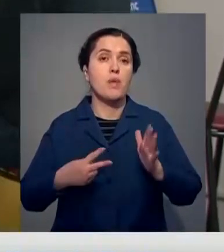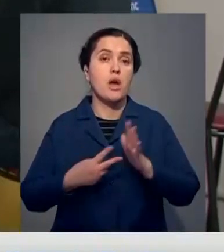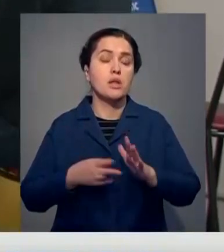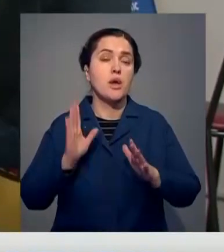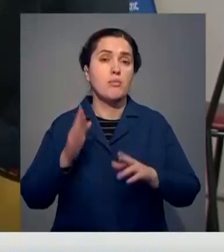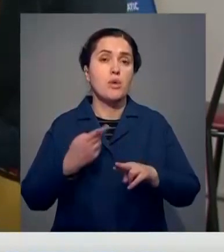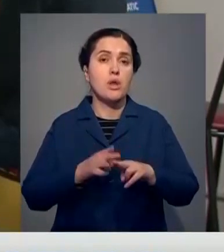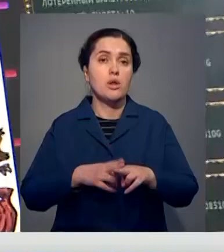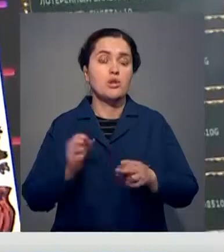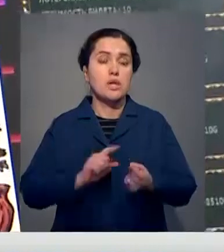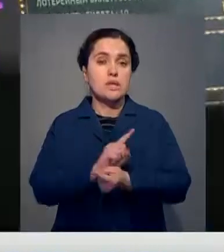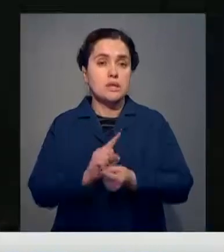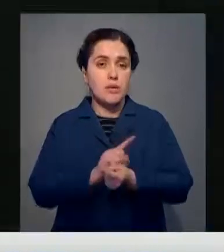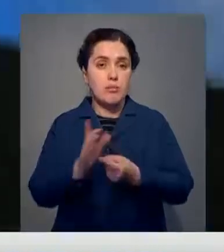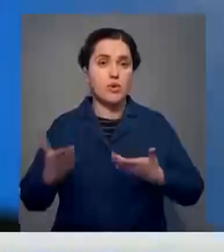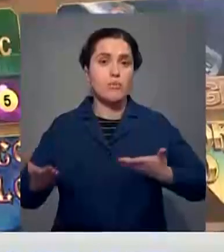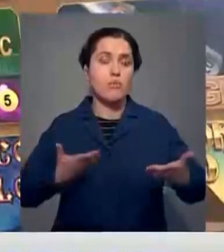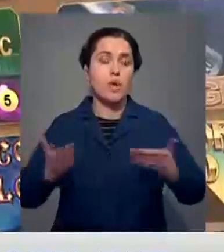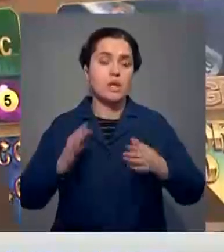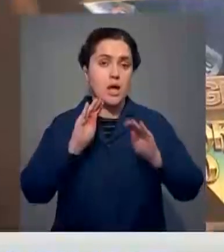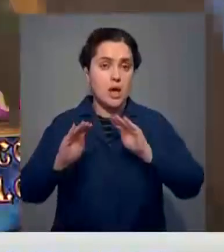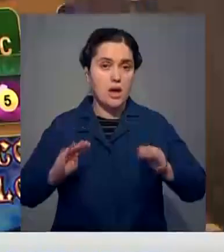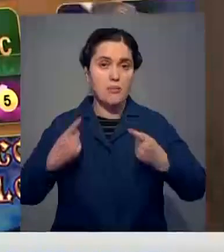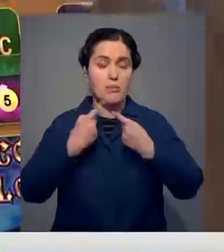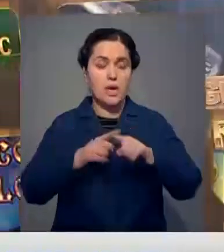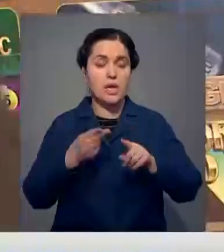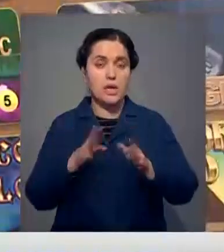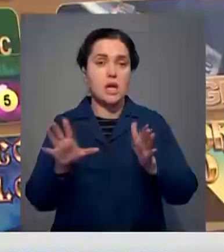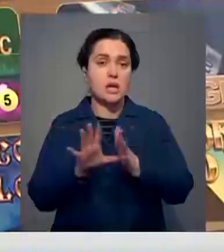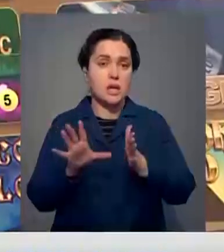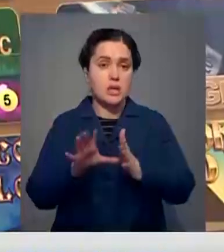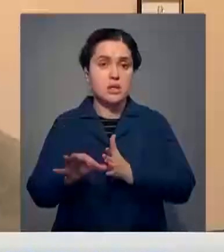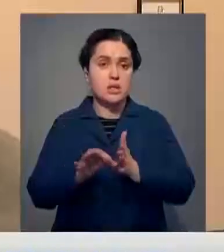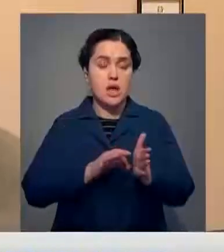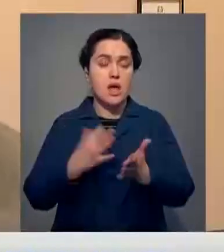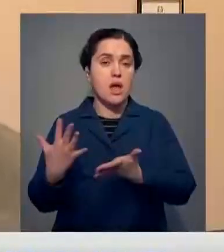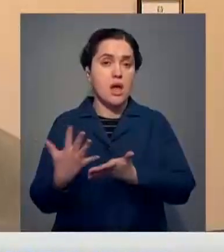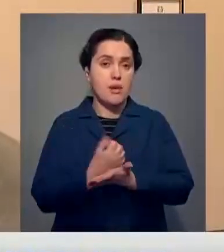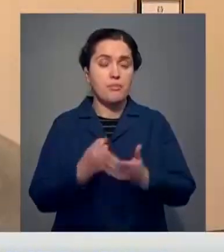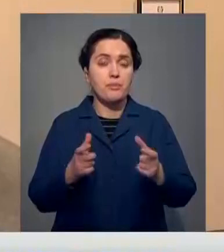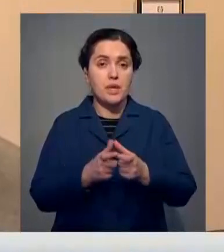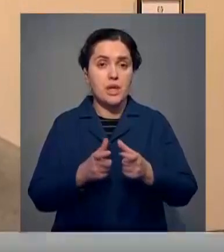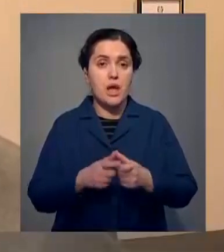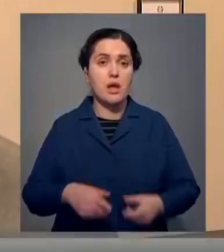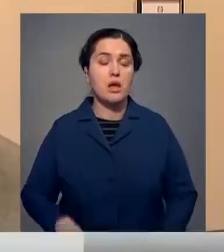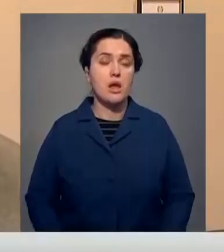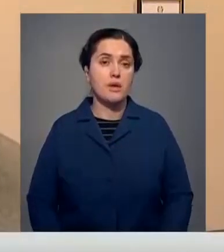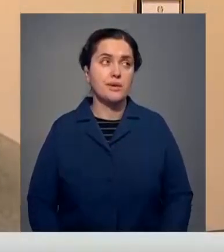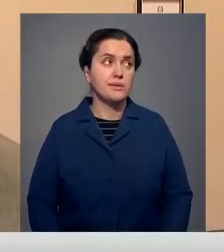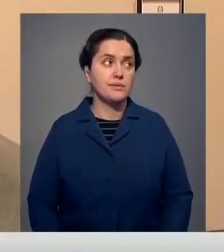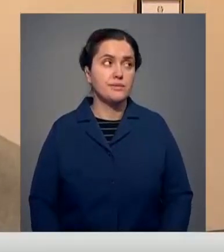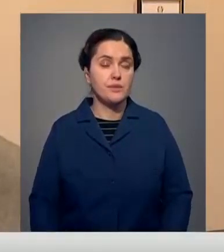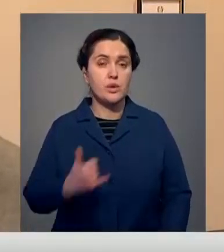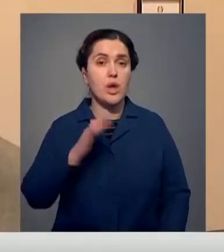проекта значительно изменить подход к расположению оборудования для электронных моментальных лотерей. И в последующем мы будем переходить на так